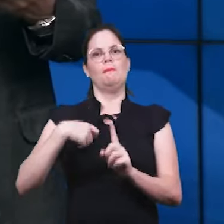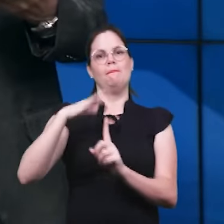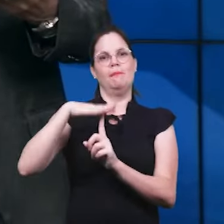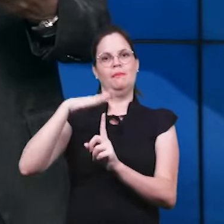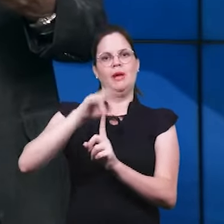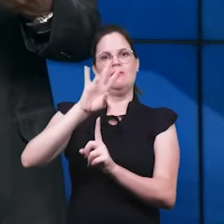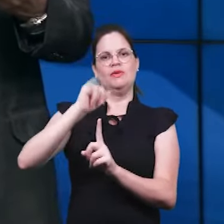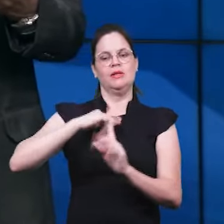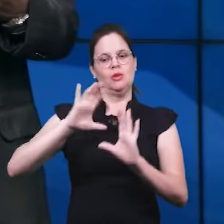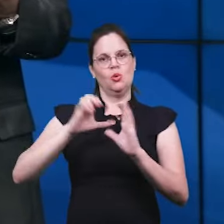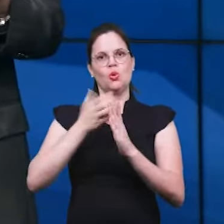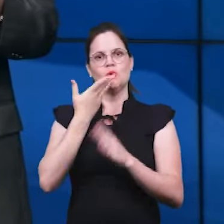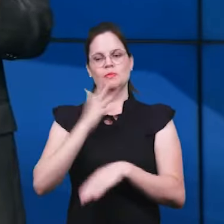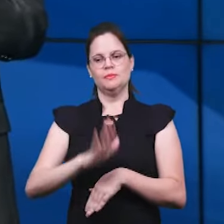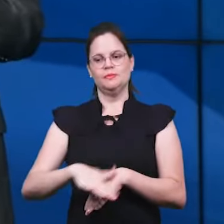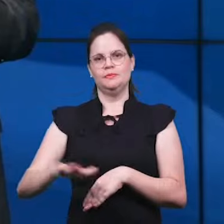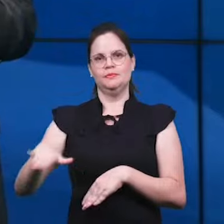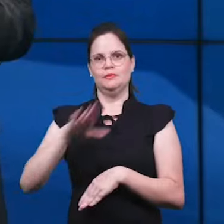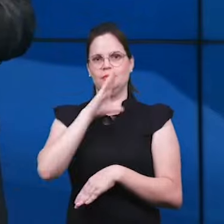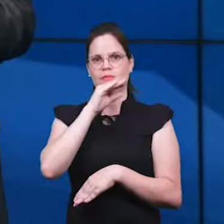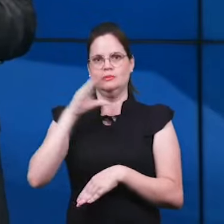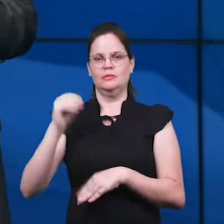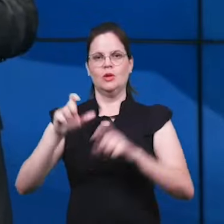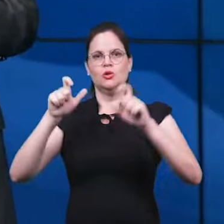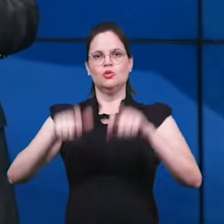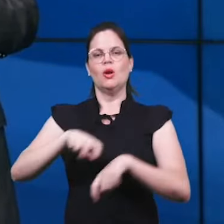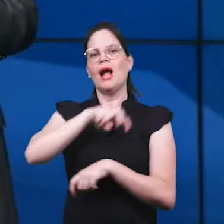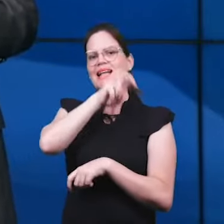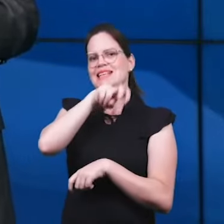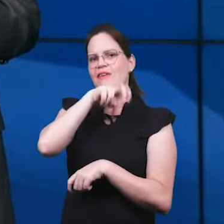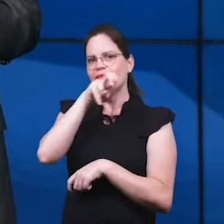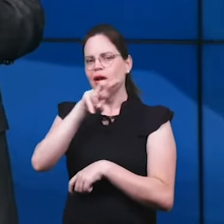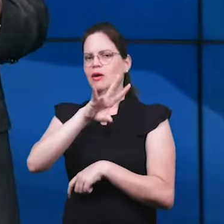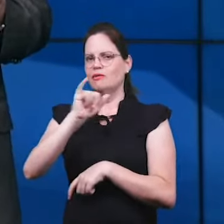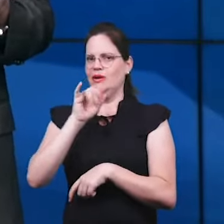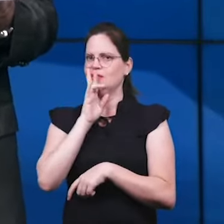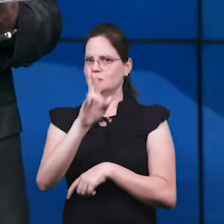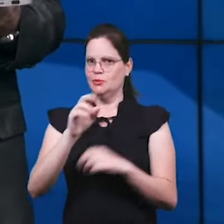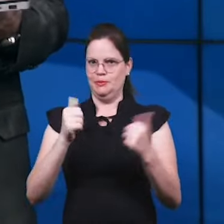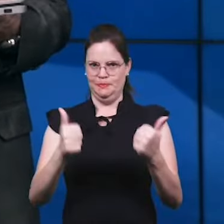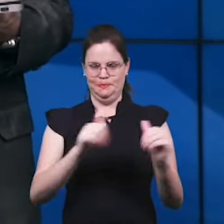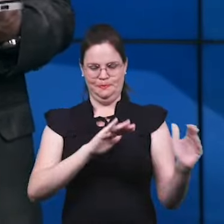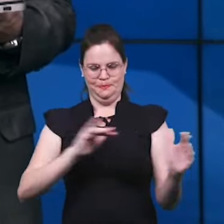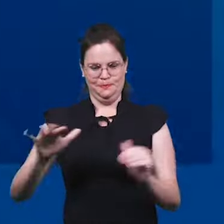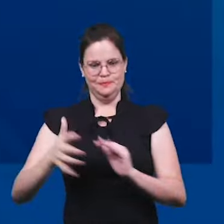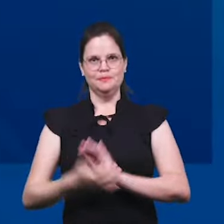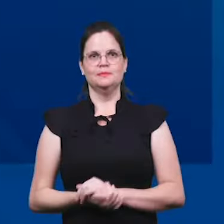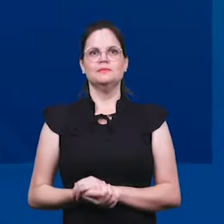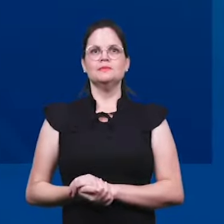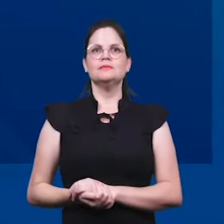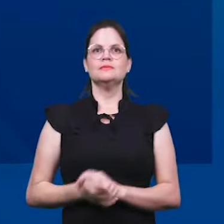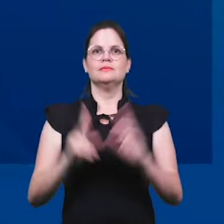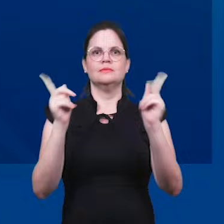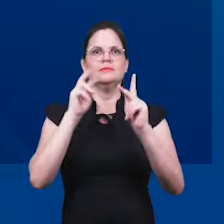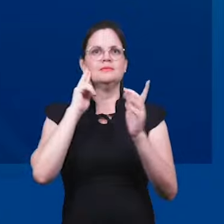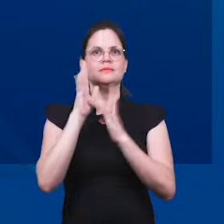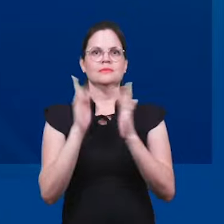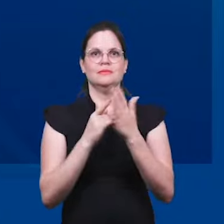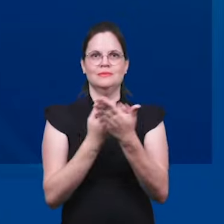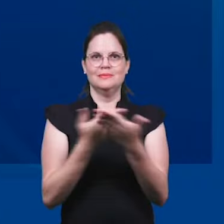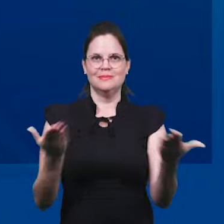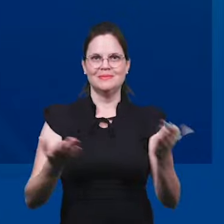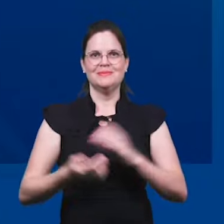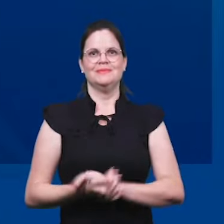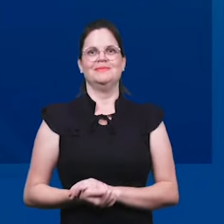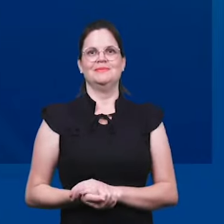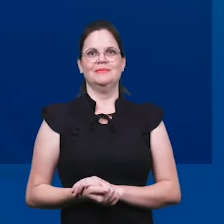Paraná, o grupo de crianças intermediárias e adolescentes da igreja de Cascavel. Vamos então às duas respostas. Мир Божий, а паж до